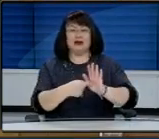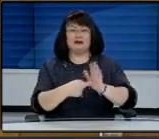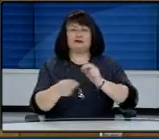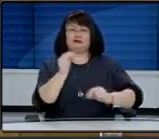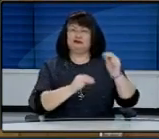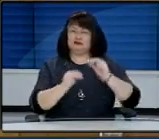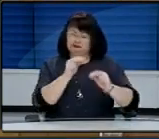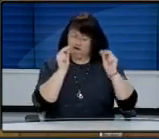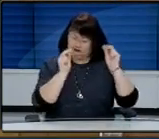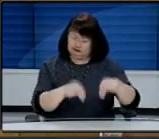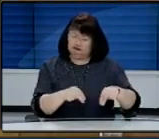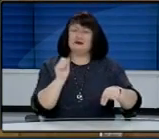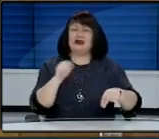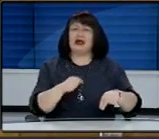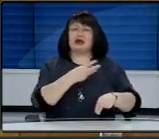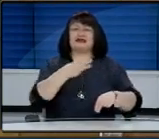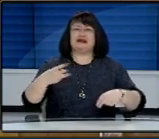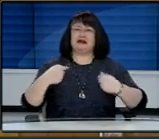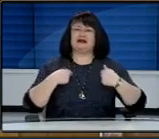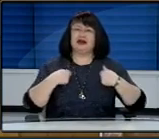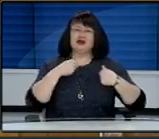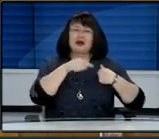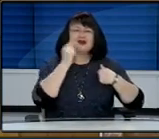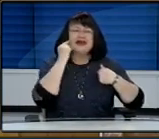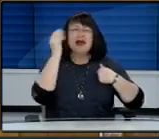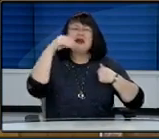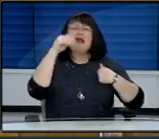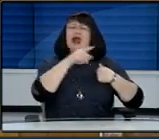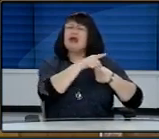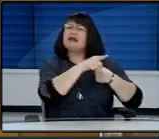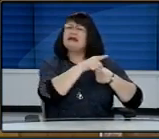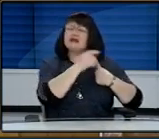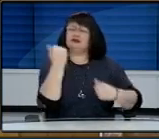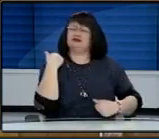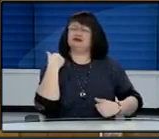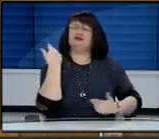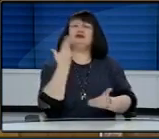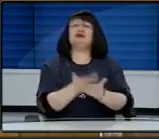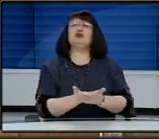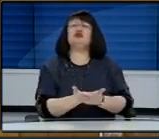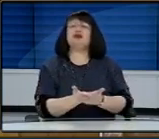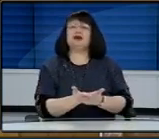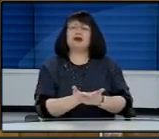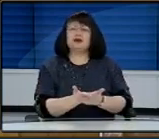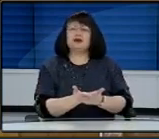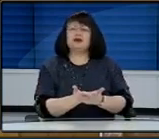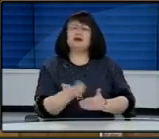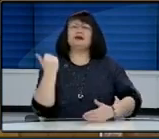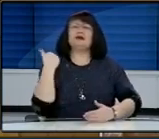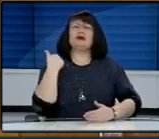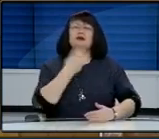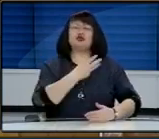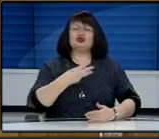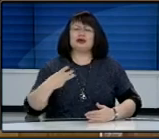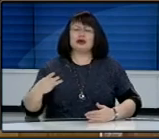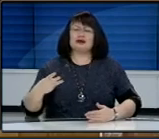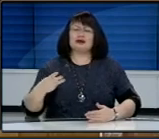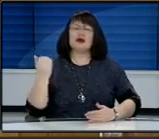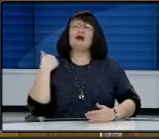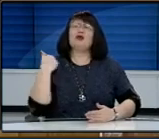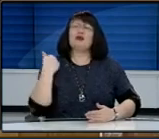και επιδεικνύει η αξιωματική αντιπολίτευση και να απαιτείτε από την αντιπολίτευση, από την